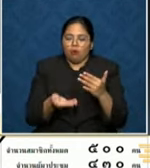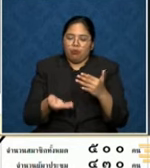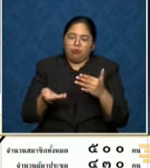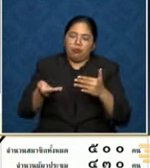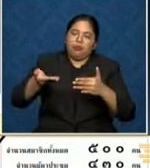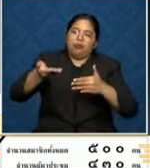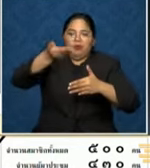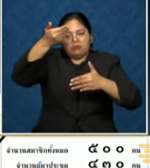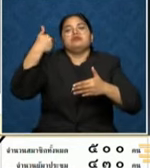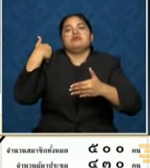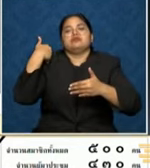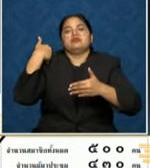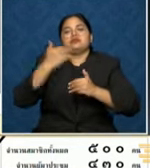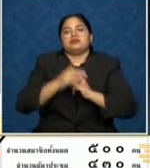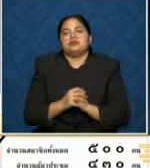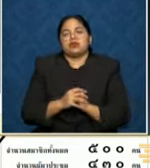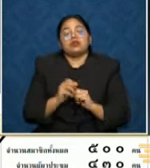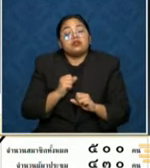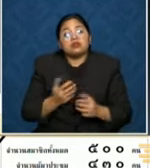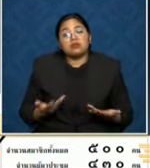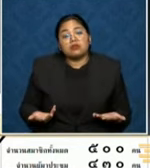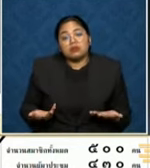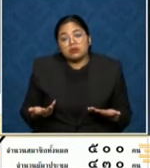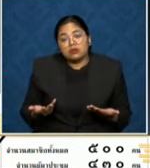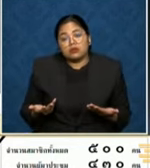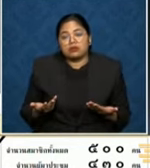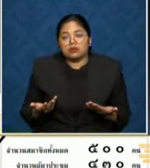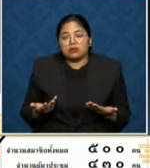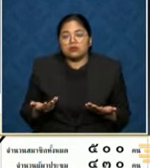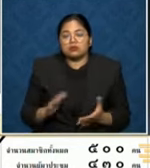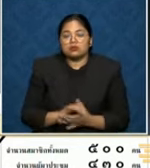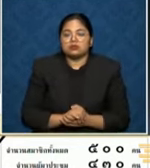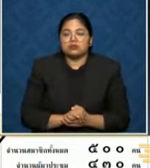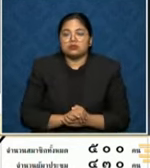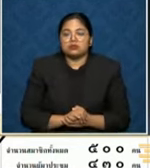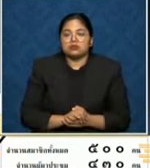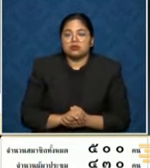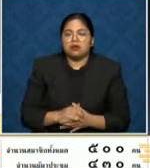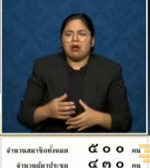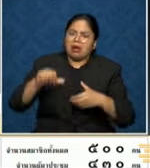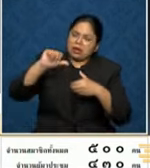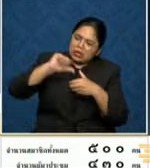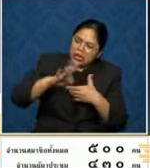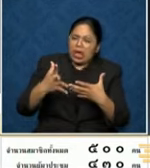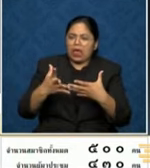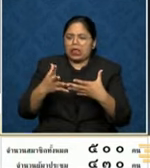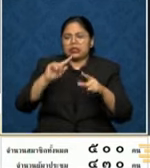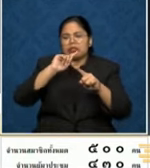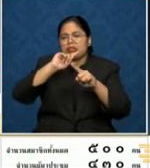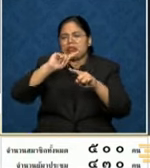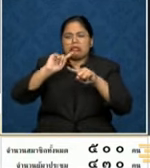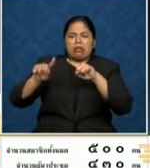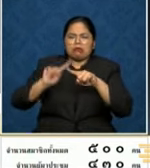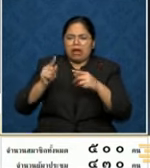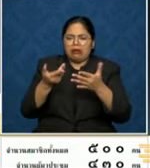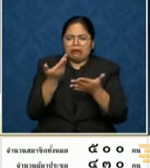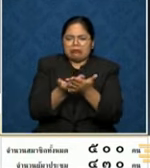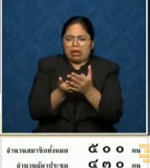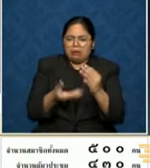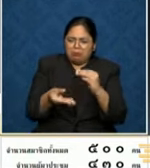เรื่อยๆครับท่านประธานครับแล้วเราจะทำยังไงเพราะฉะนั้นเนี่ยค่าแก๊สหุงต้มต่างๆก็เพิ่มราคาขึ้นเรื่อยๆครับท่านประธ